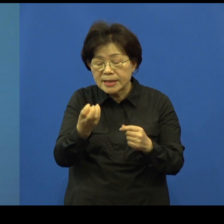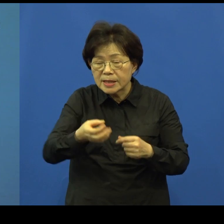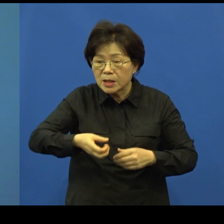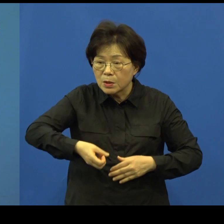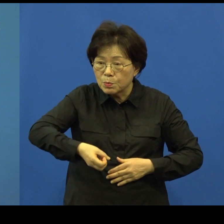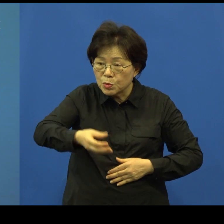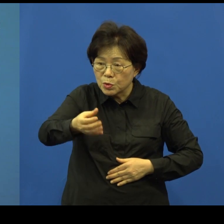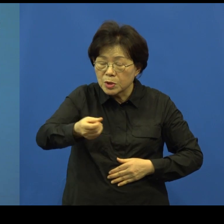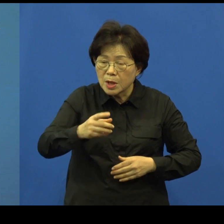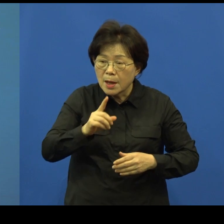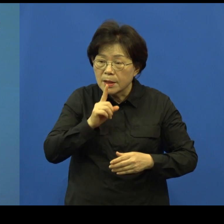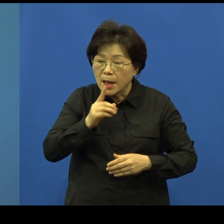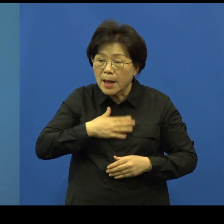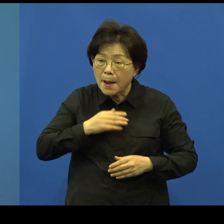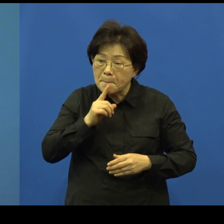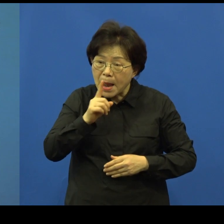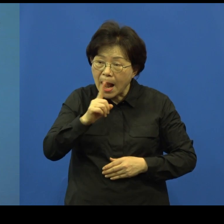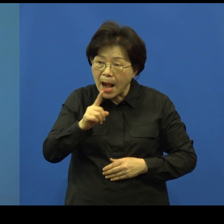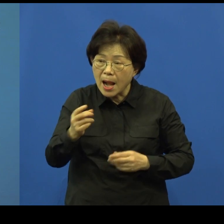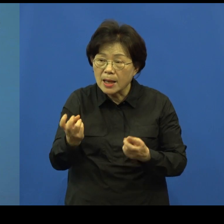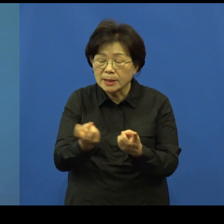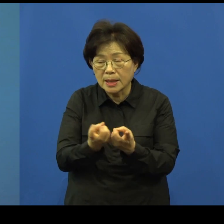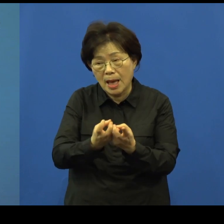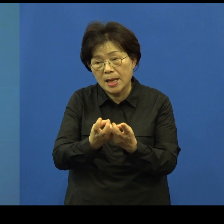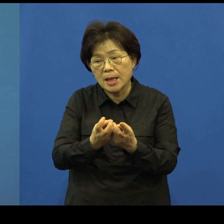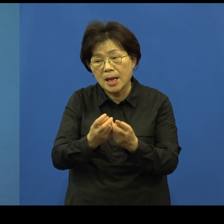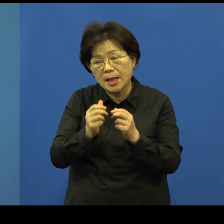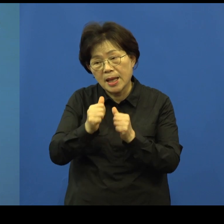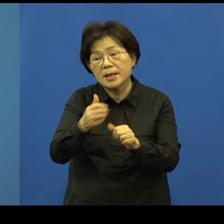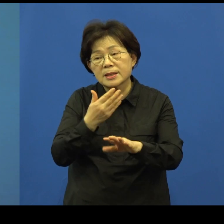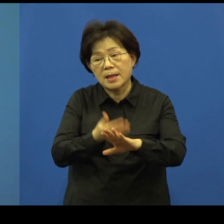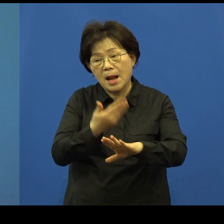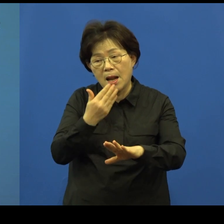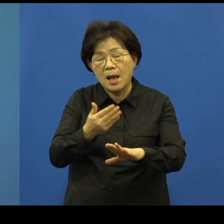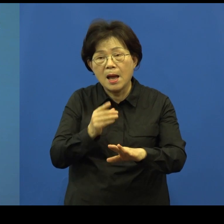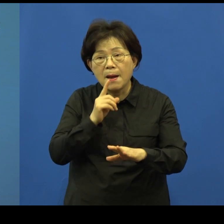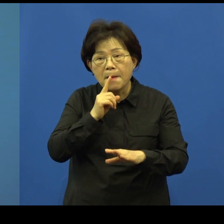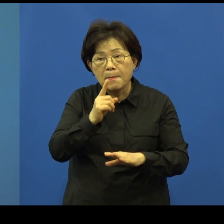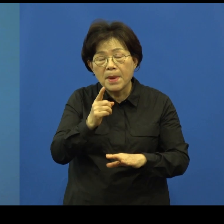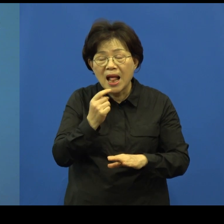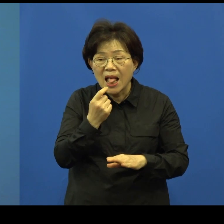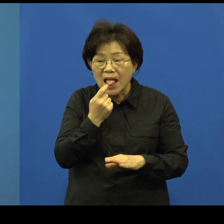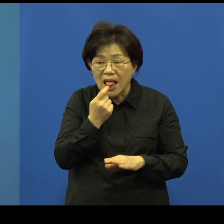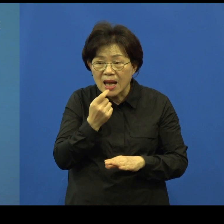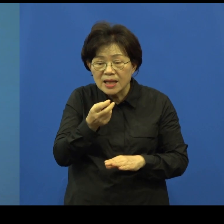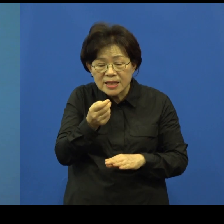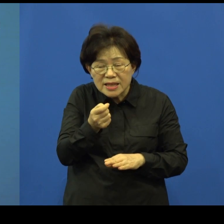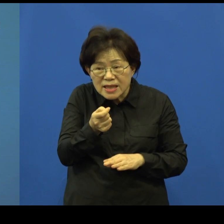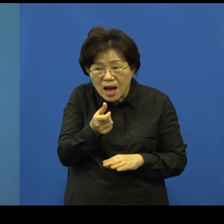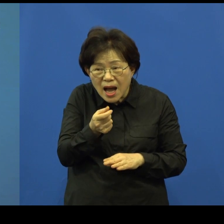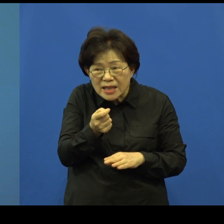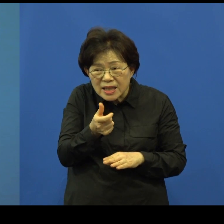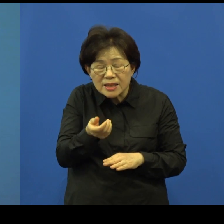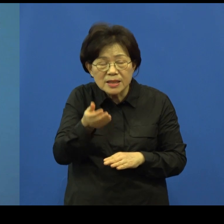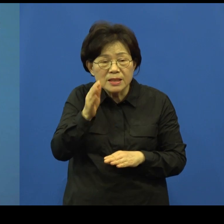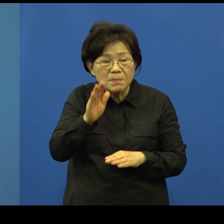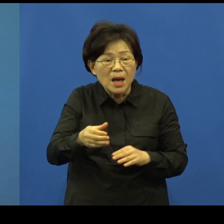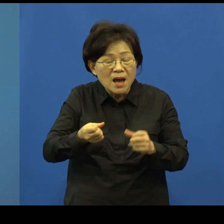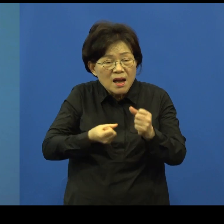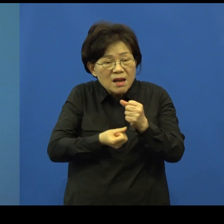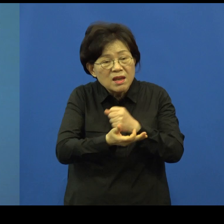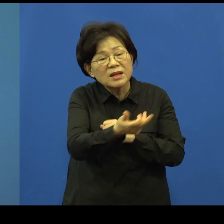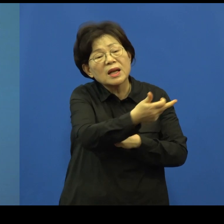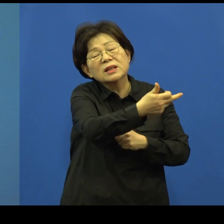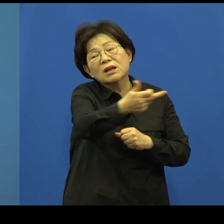뿌리느냐, 어떤 말을 하느냐, 그렇죠? 오늘 또 여기 말의 혀는 아주 작은 건데 엄청난 영향력을 끼친다.